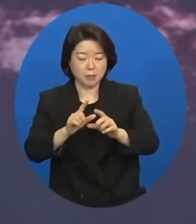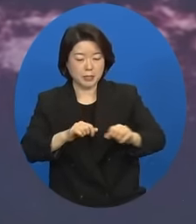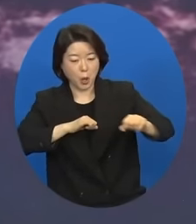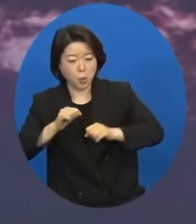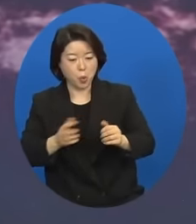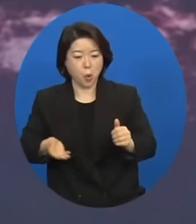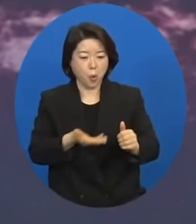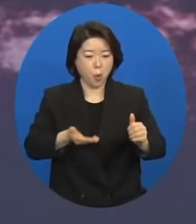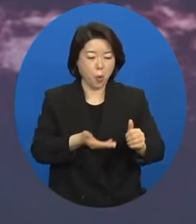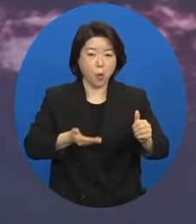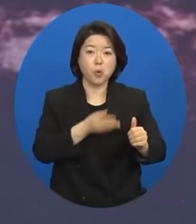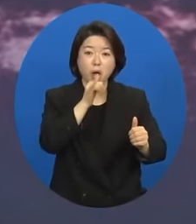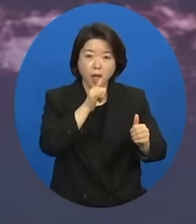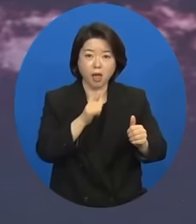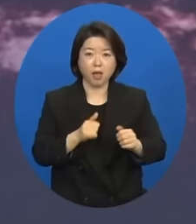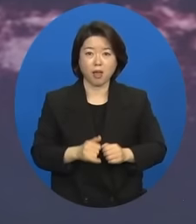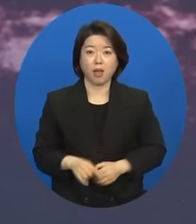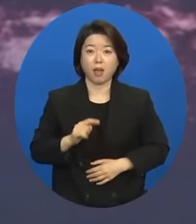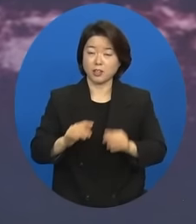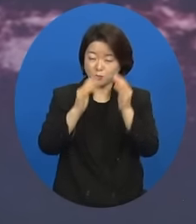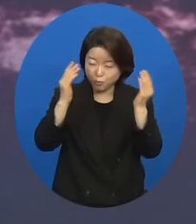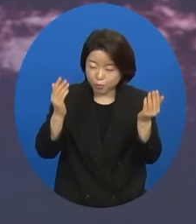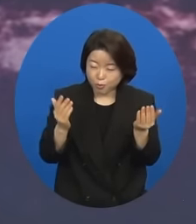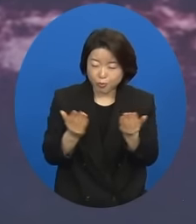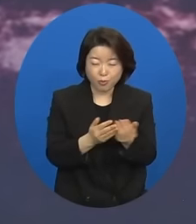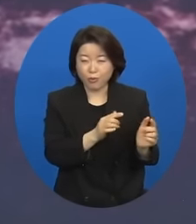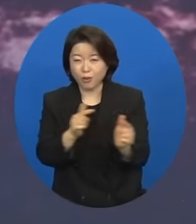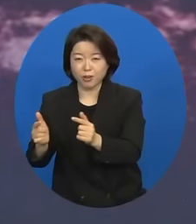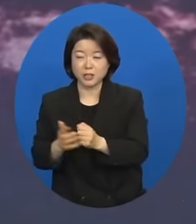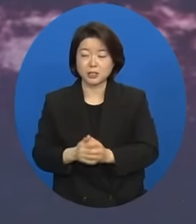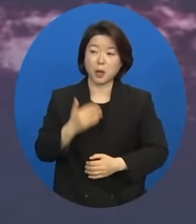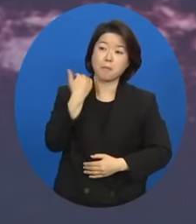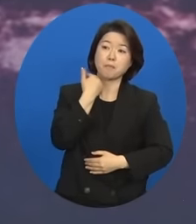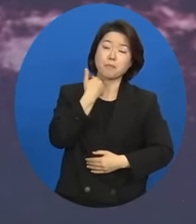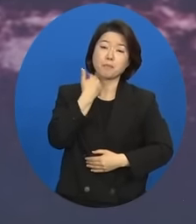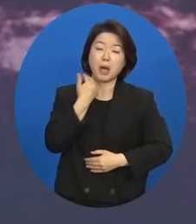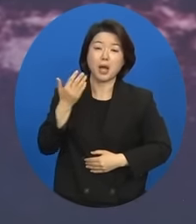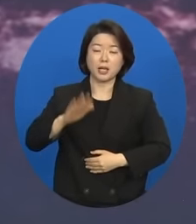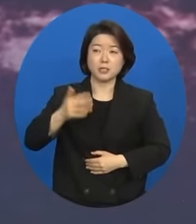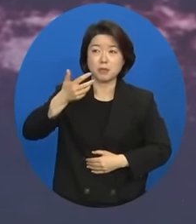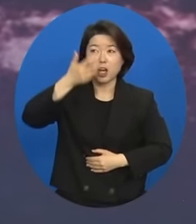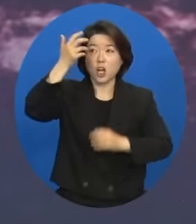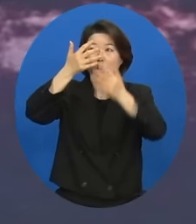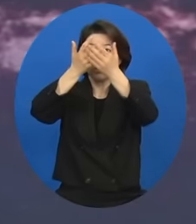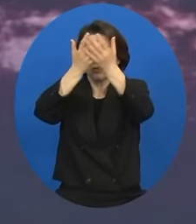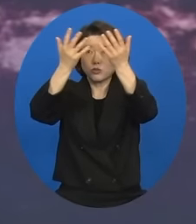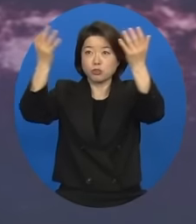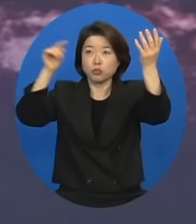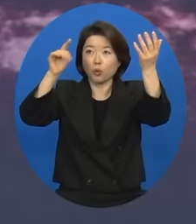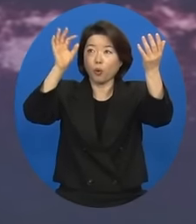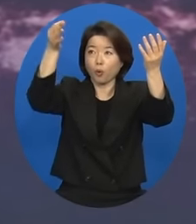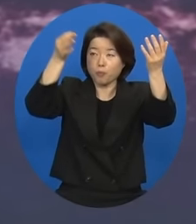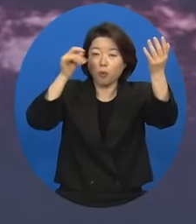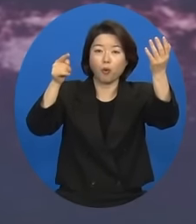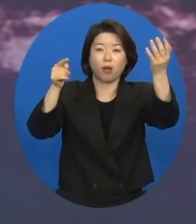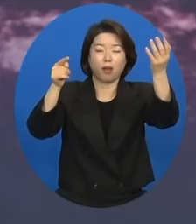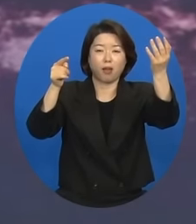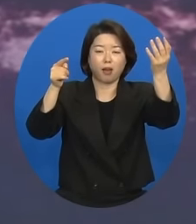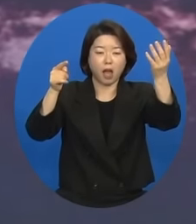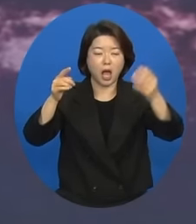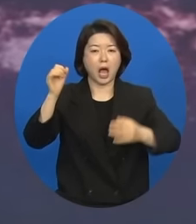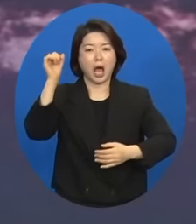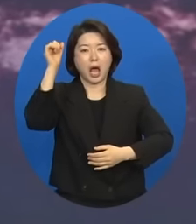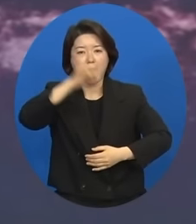일하고이 모든 것들이 지금 보이지 않았지만 꿈에 나왔지만 바로 야곱의 상황 가운데 벌어지고